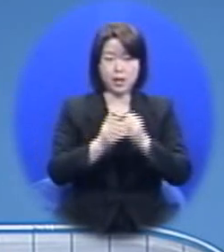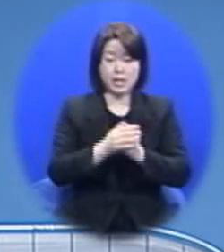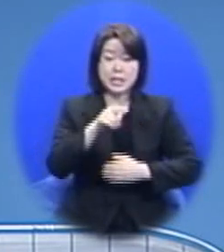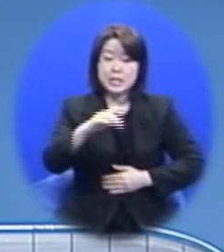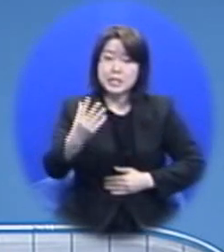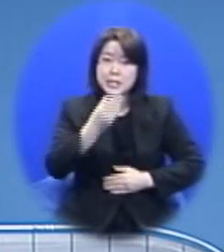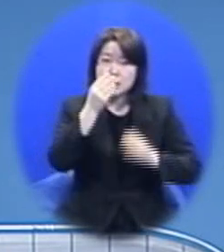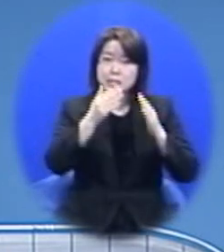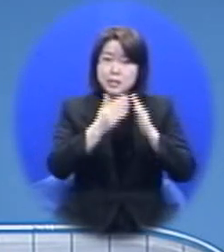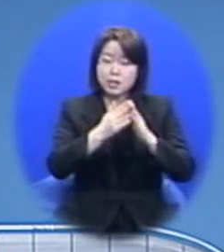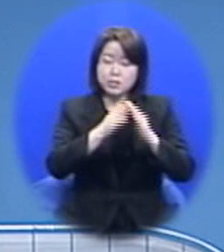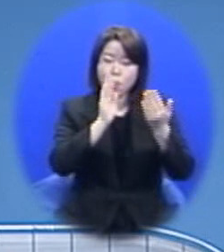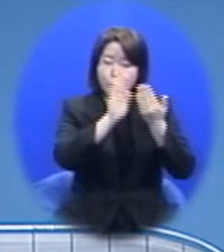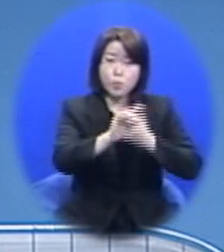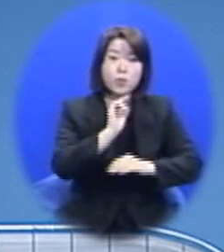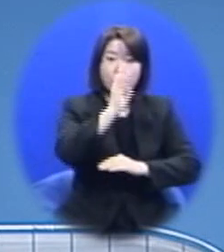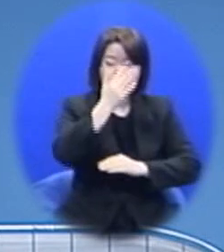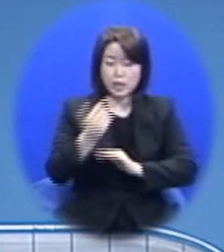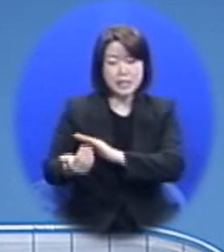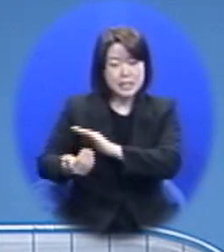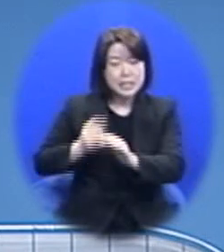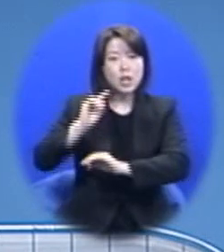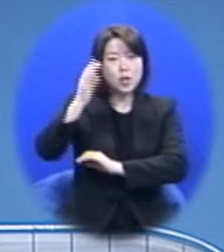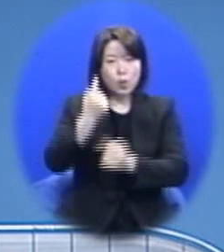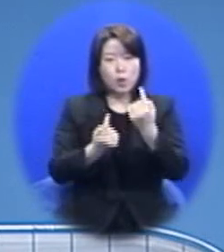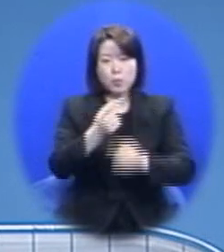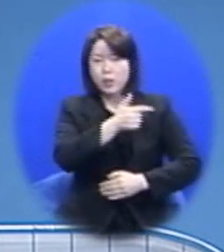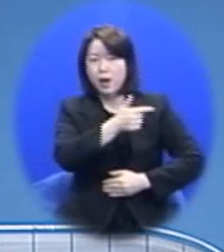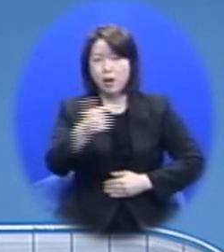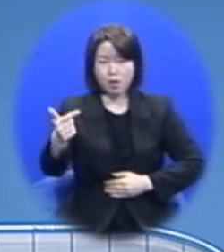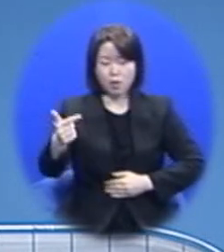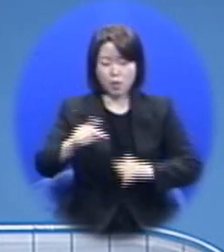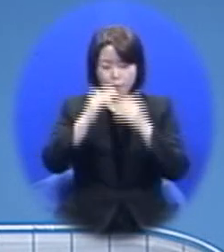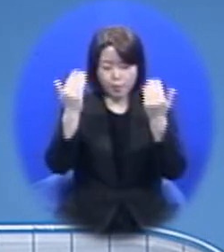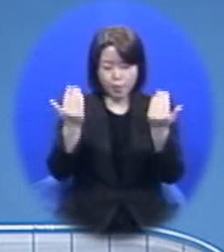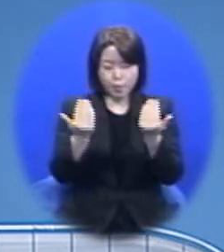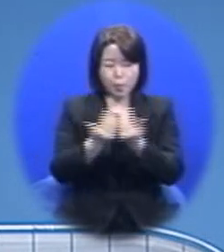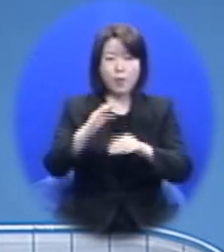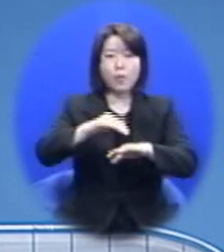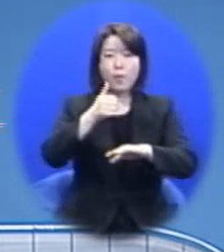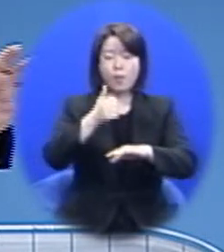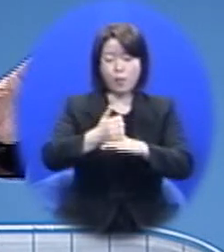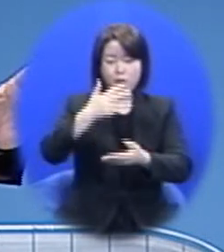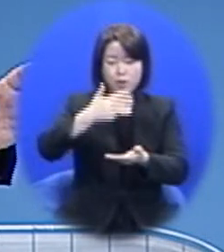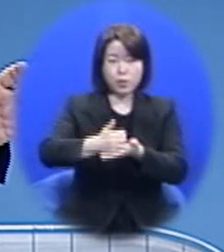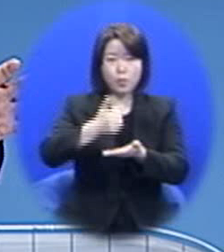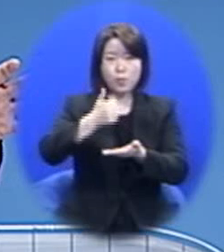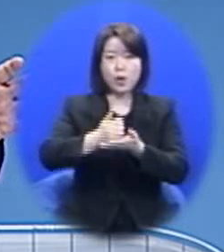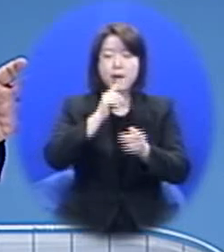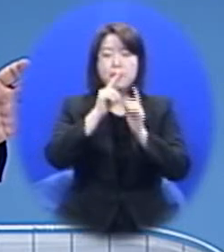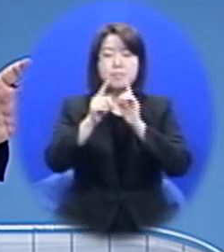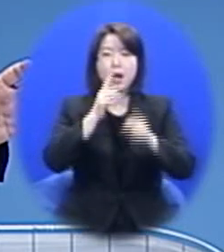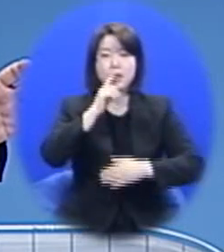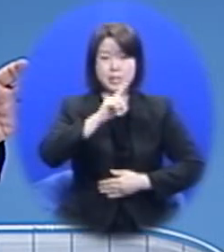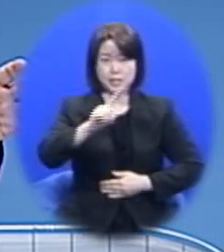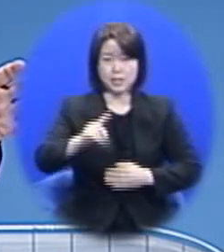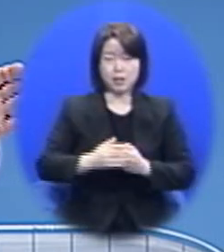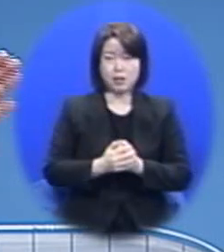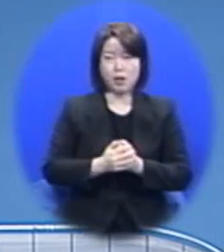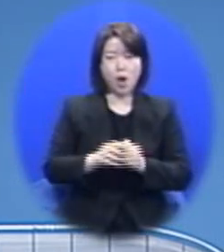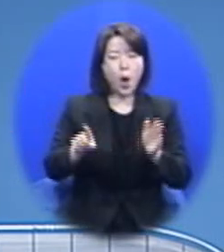영광이 이전 영광보다 크리라. 만군의 여호와의 말이니라. 믿어지지 않는